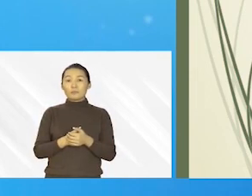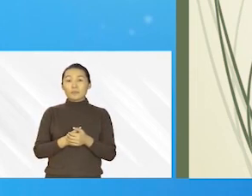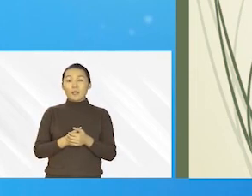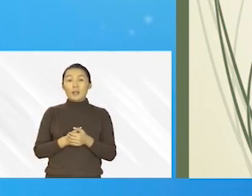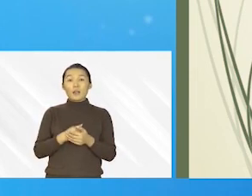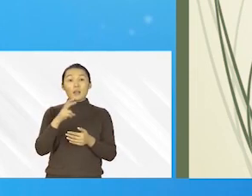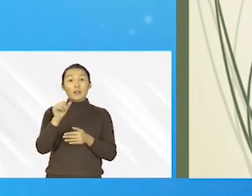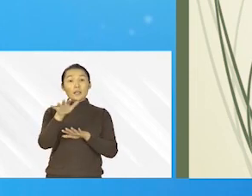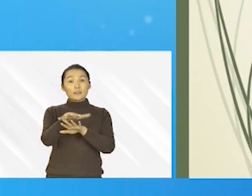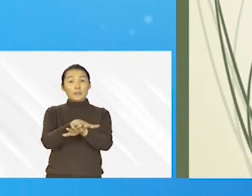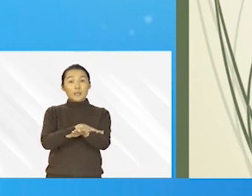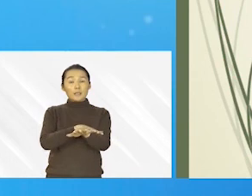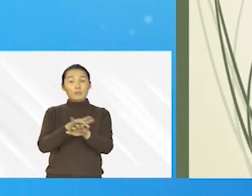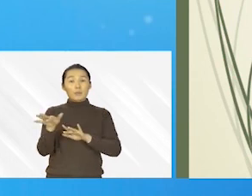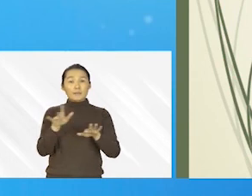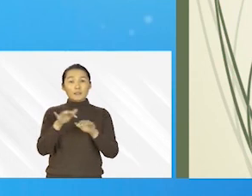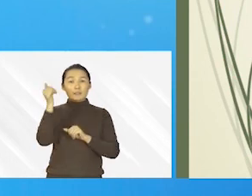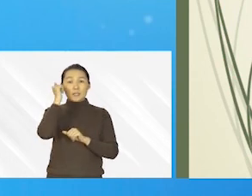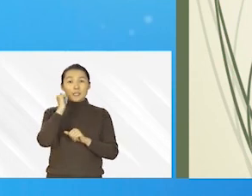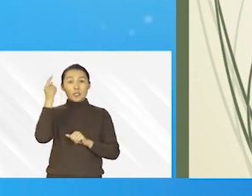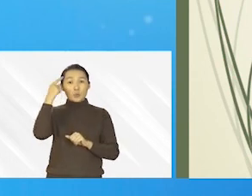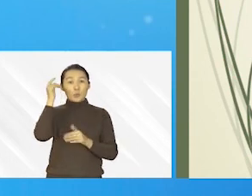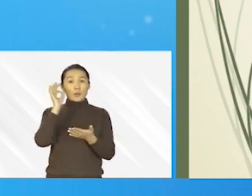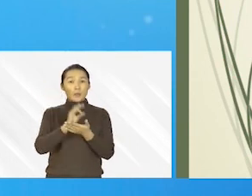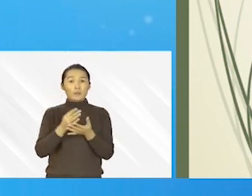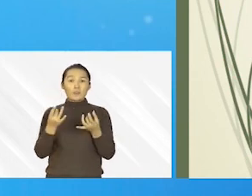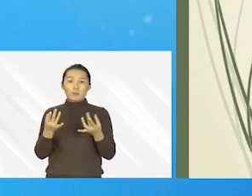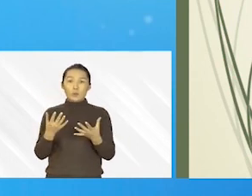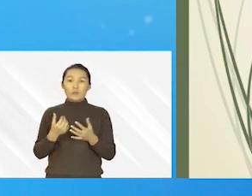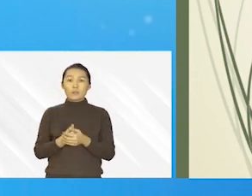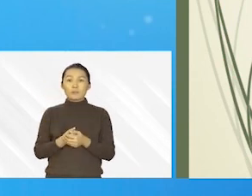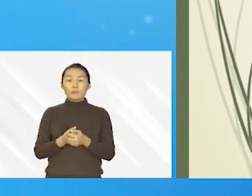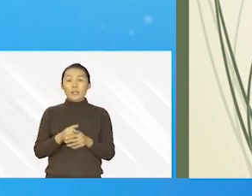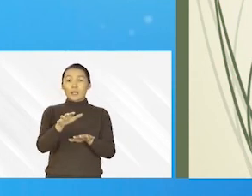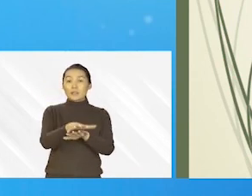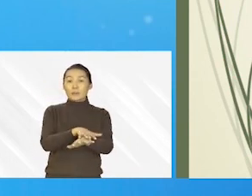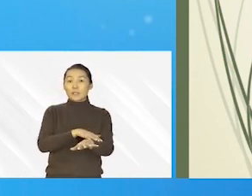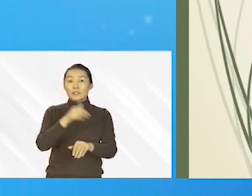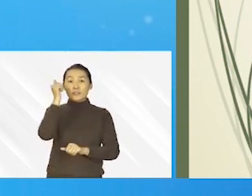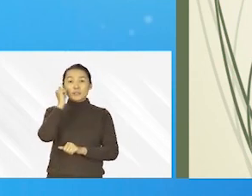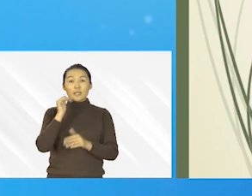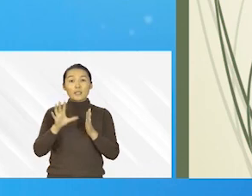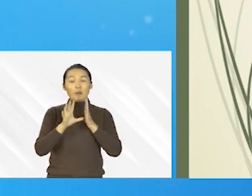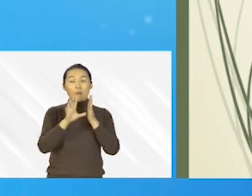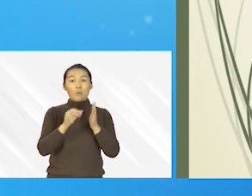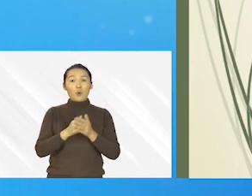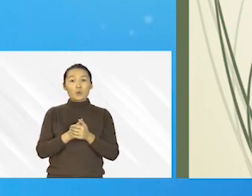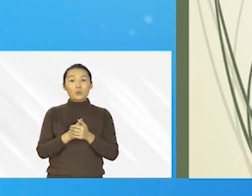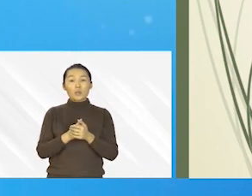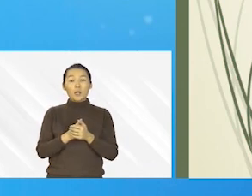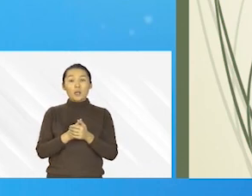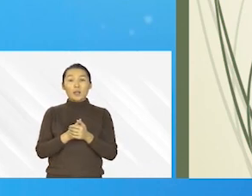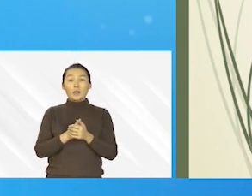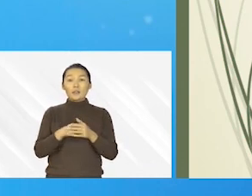замедлить процесс старения? Думаем, что ответ, как всегда, прост. Замедлить старение помогут умеренные